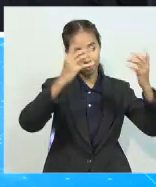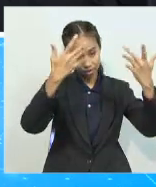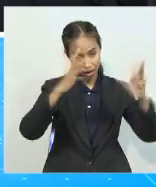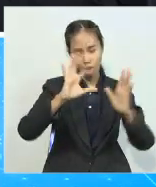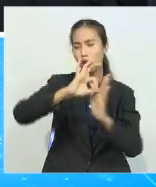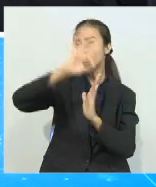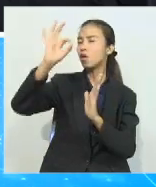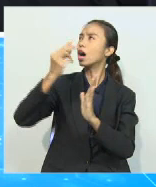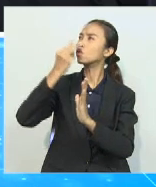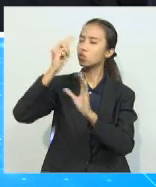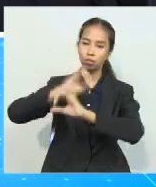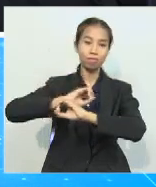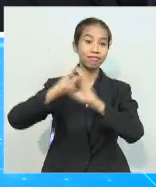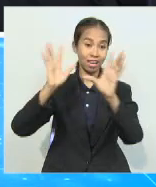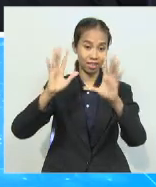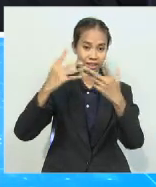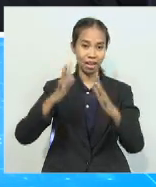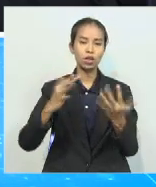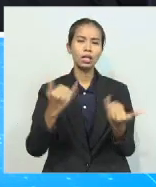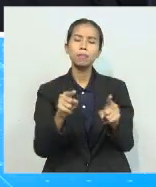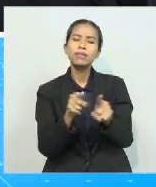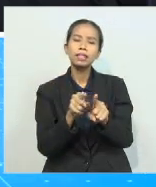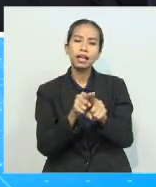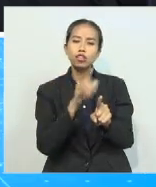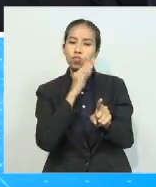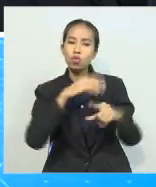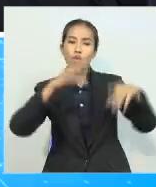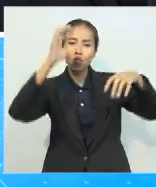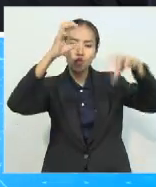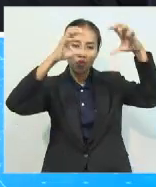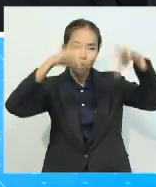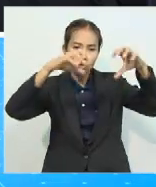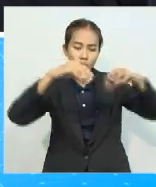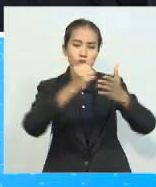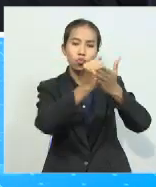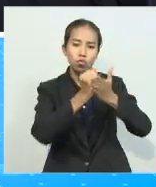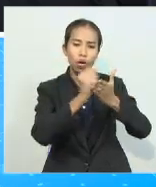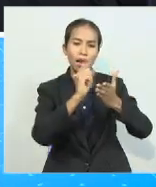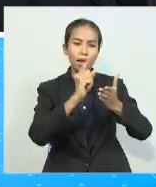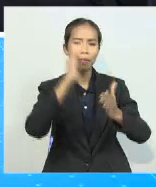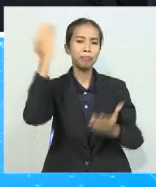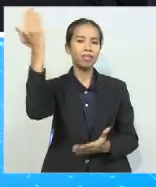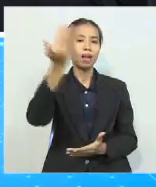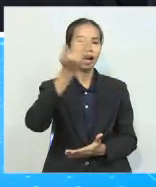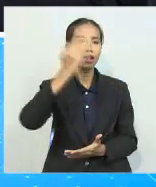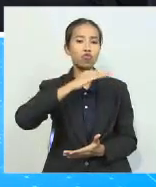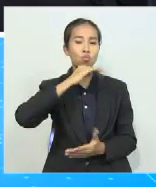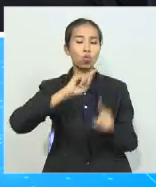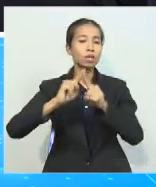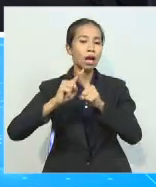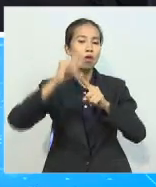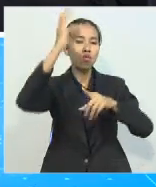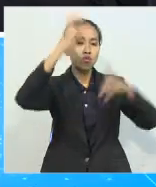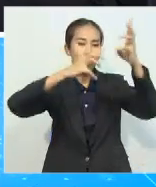มันก็จะเป็นลักษณะคล้ายๆกันเวลาฝนลงมามันก็จะมีการชะล้างเอาฝุ่นละอองที่อยู่ในอากาศเนี่ยถึงแม้ว่าไม่ใช่หน้